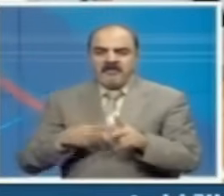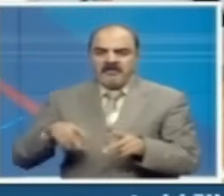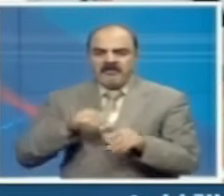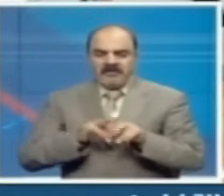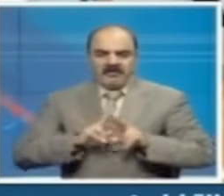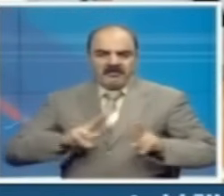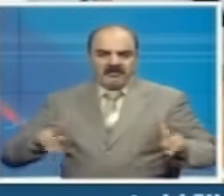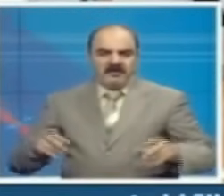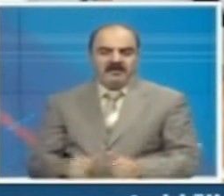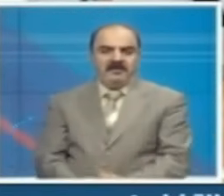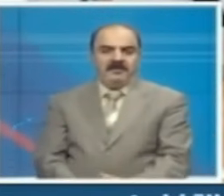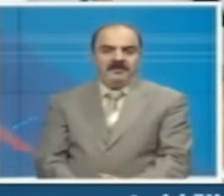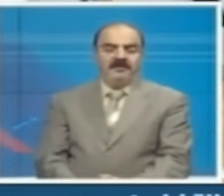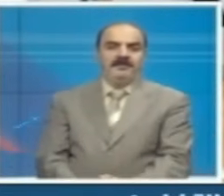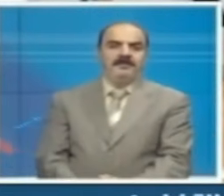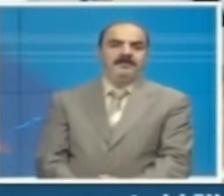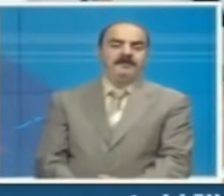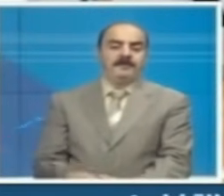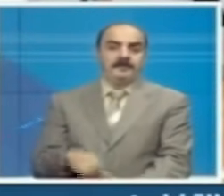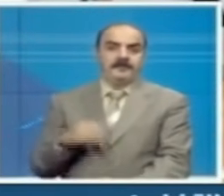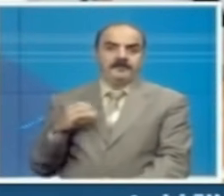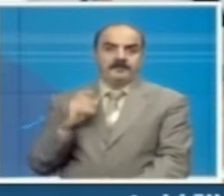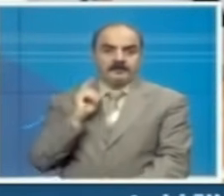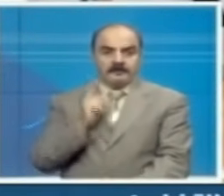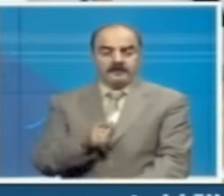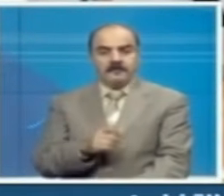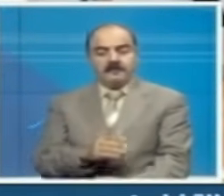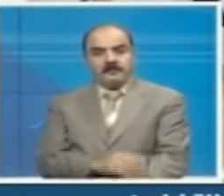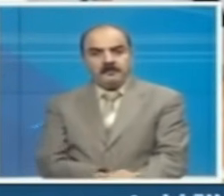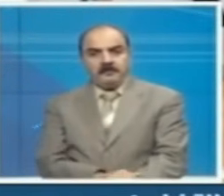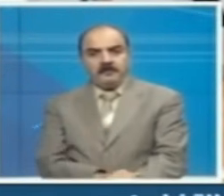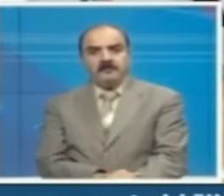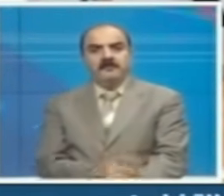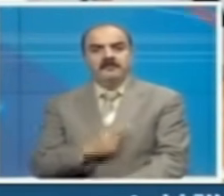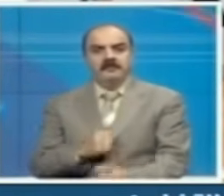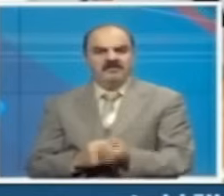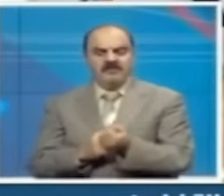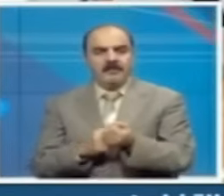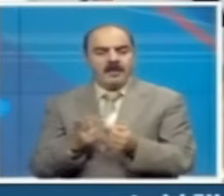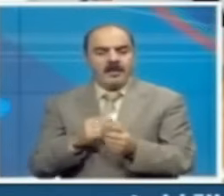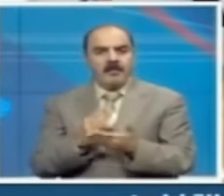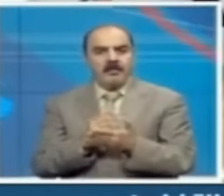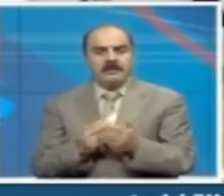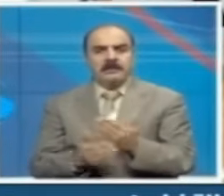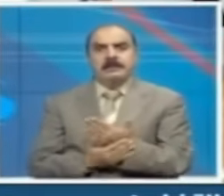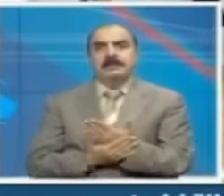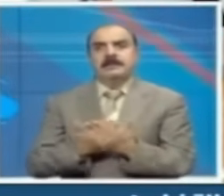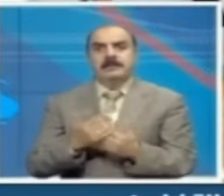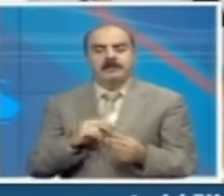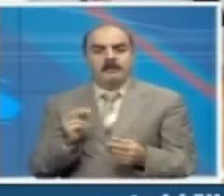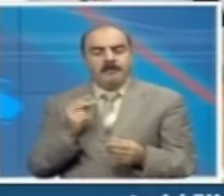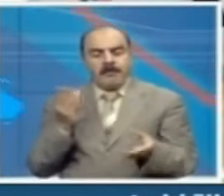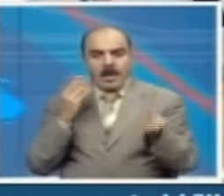اختلاف شرائحهم، حيث وجه السيد الرئيس في هذا الشأن بالدفع نحو تحديث وتطوير النظم